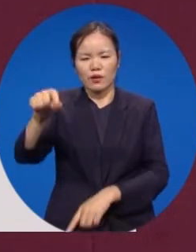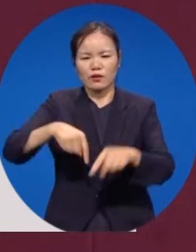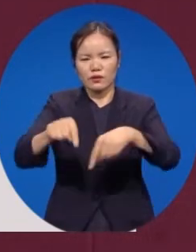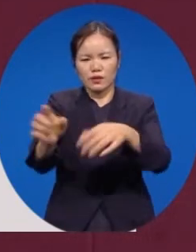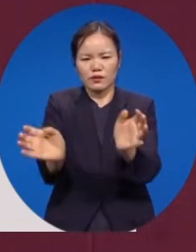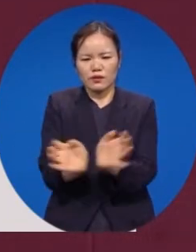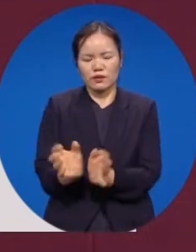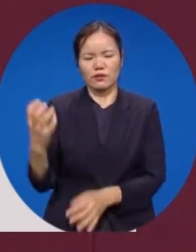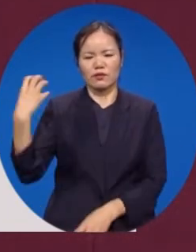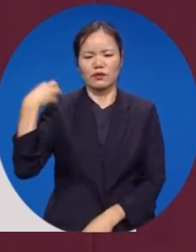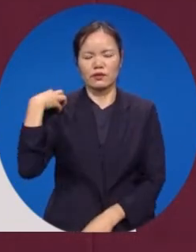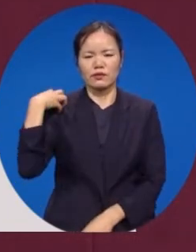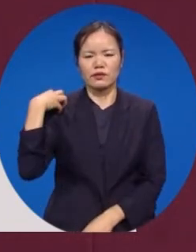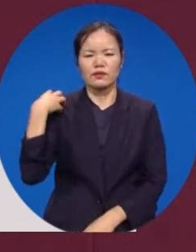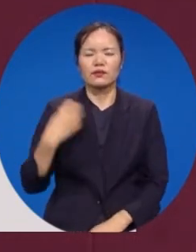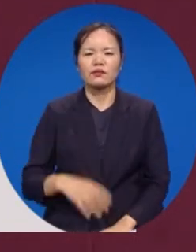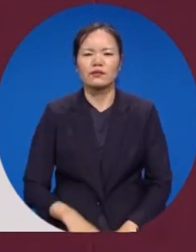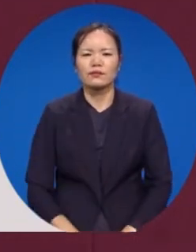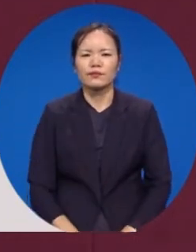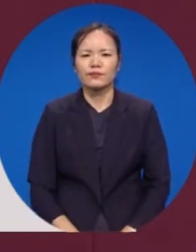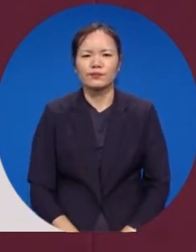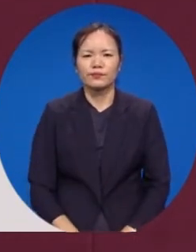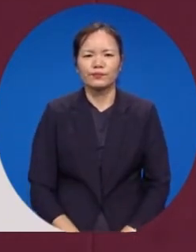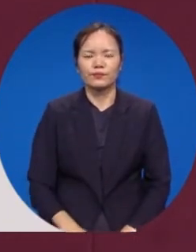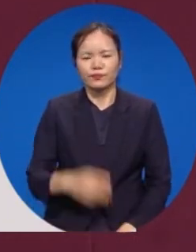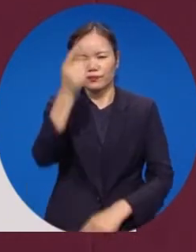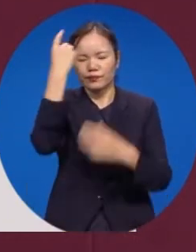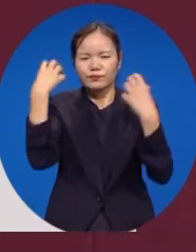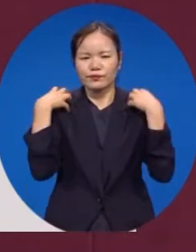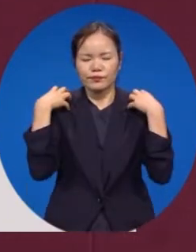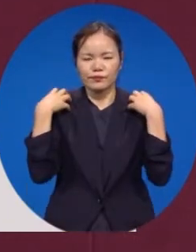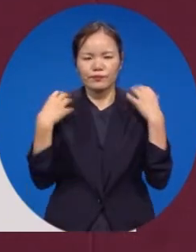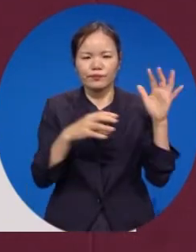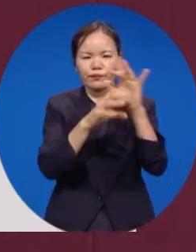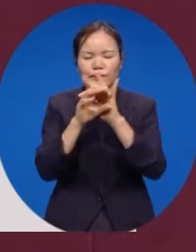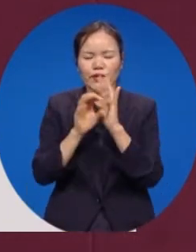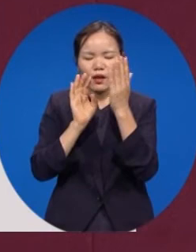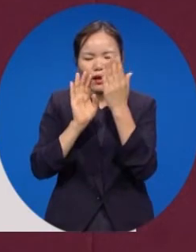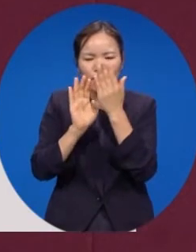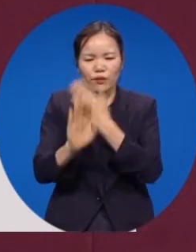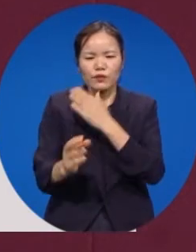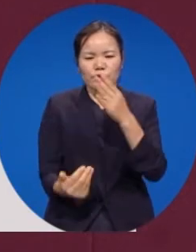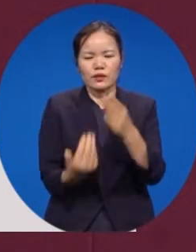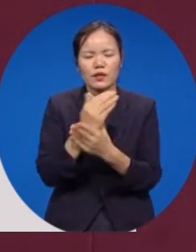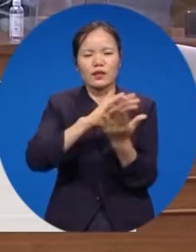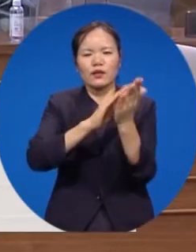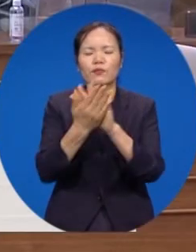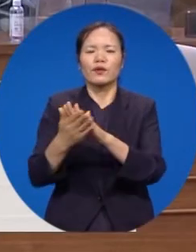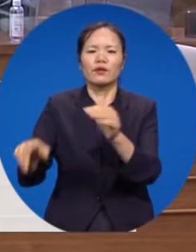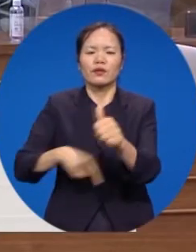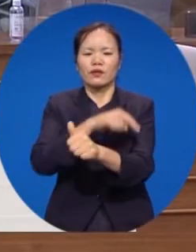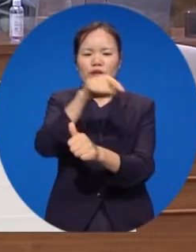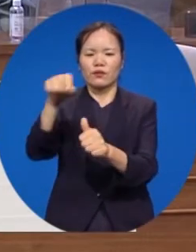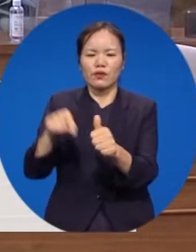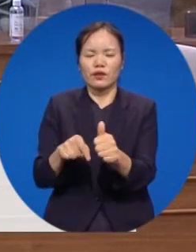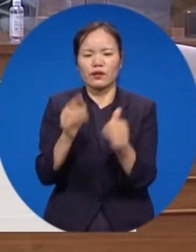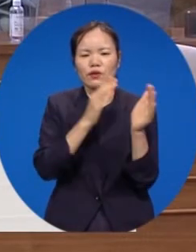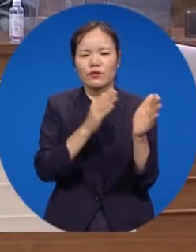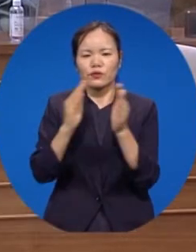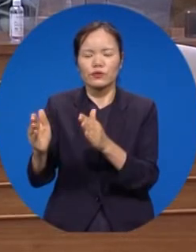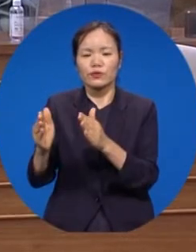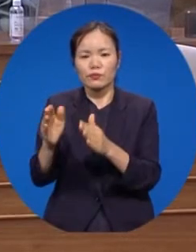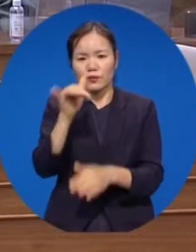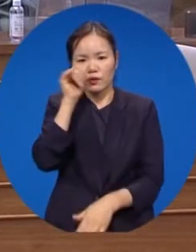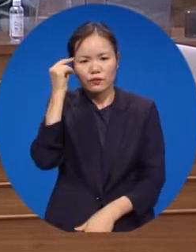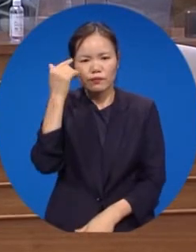정치권의 역할입니다. 정부는 코로나 이후로 예상되는 변화된 환경에 얼마나 준비를